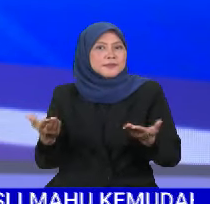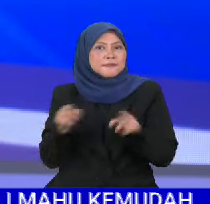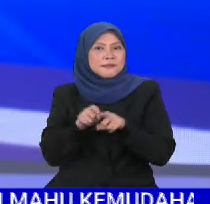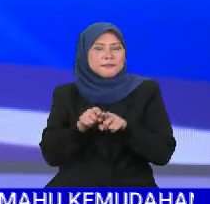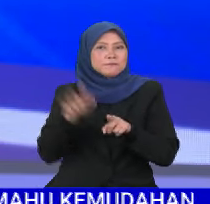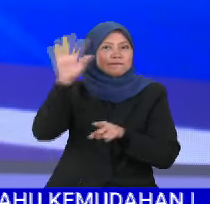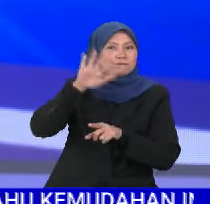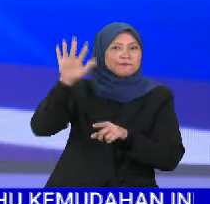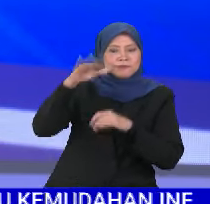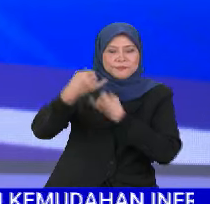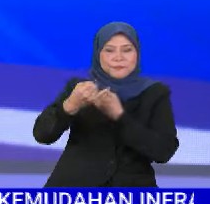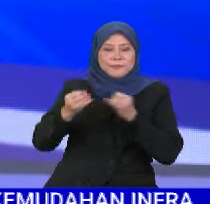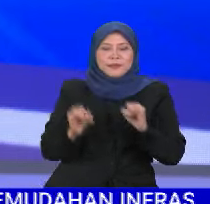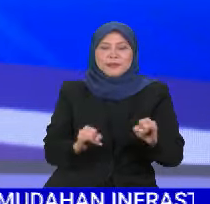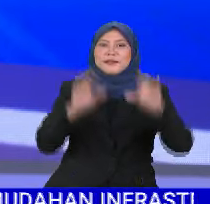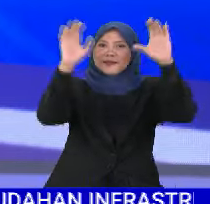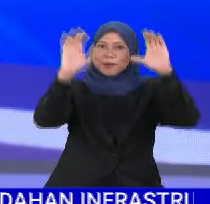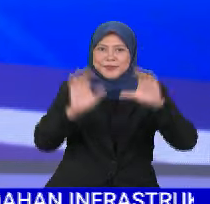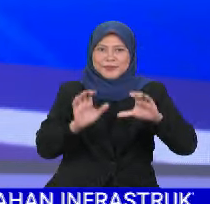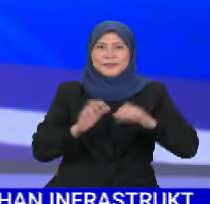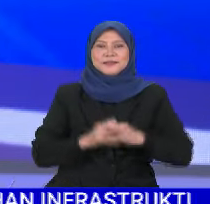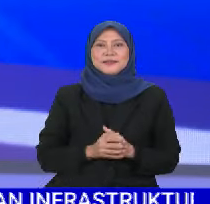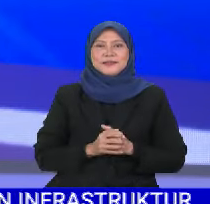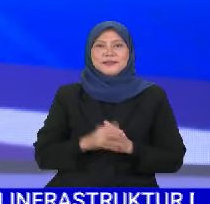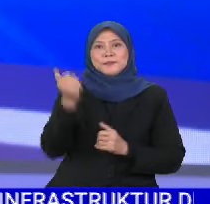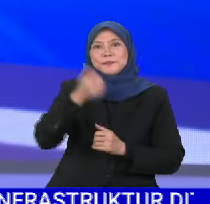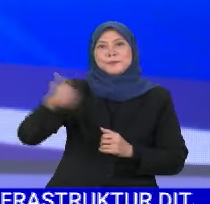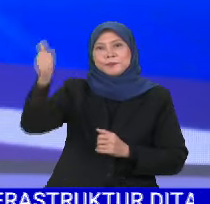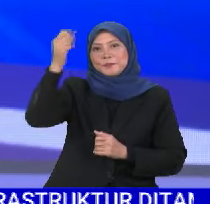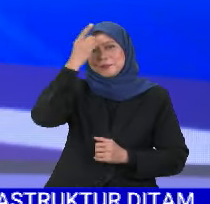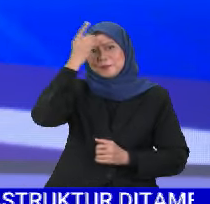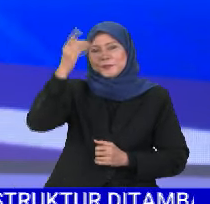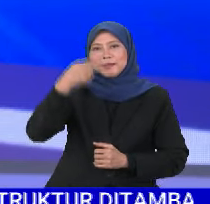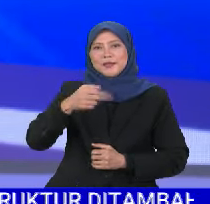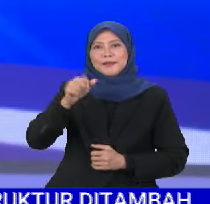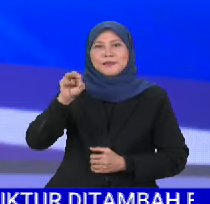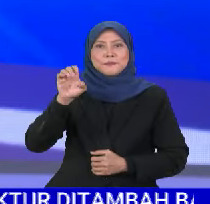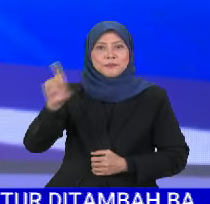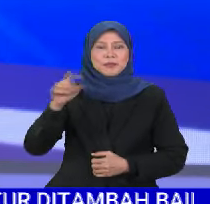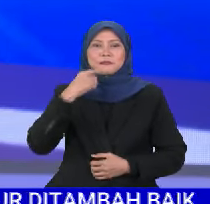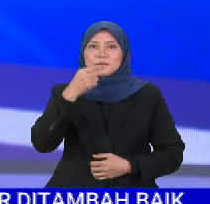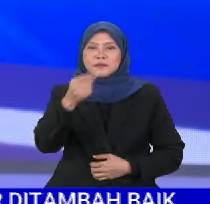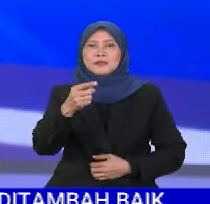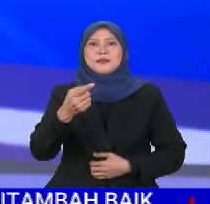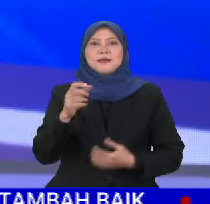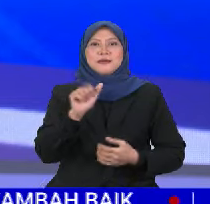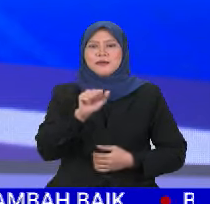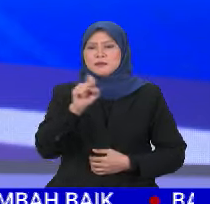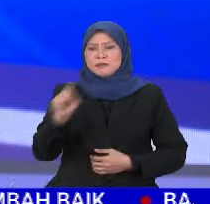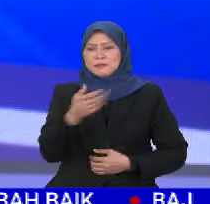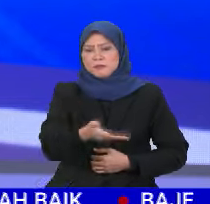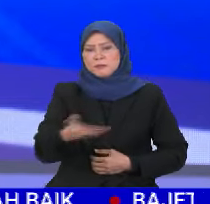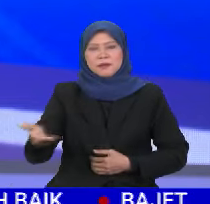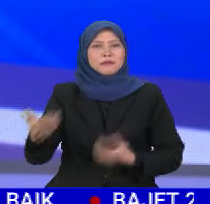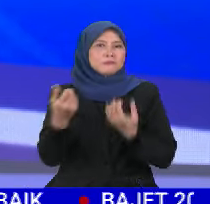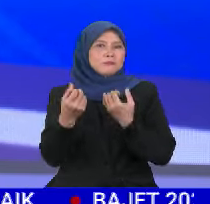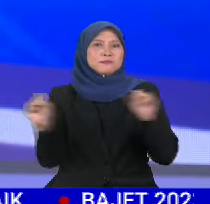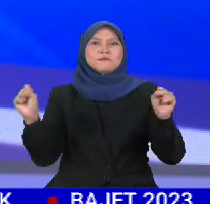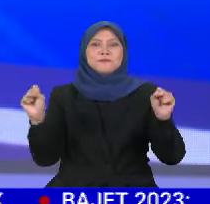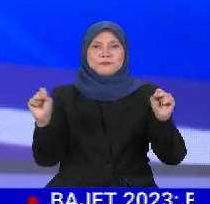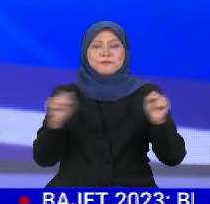yang diramal Jabatan Meteorologi. Yang dipertuanya Dato' Abdul Hamid Hussein berkata, selain aset dan anggotanya,